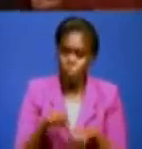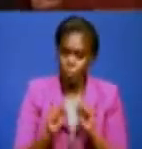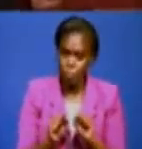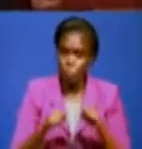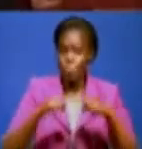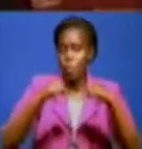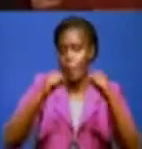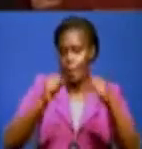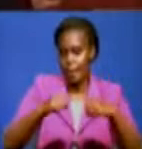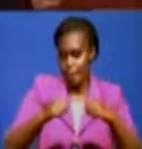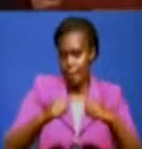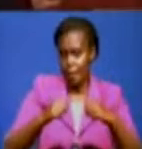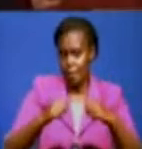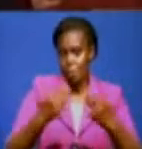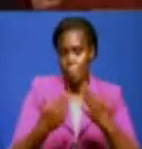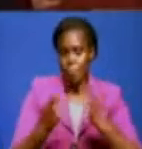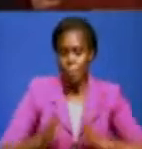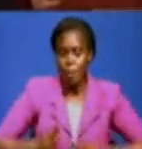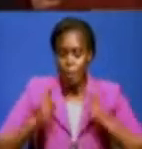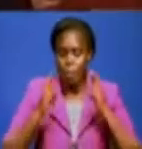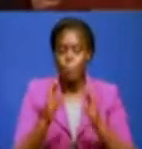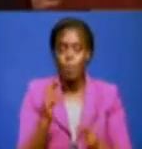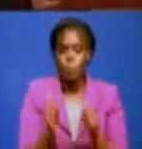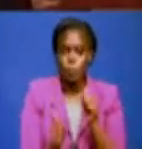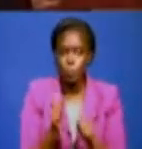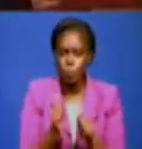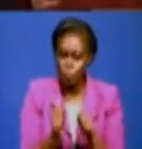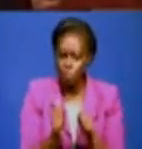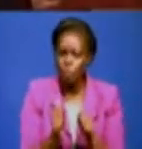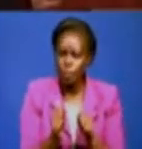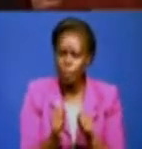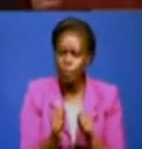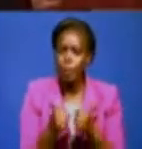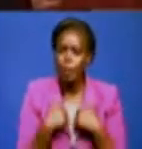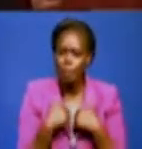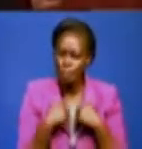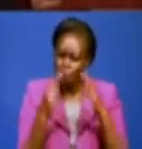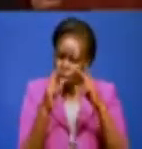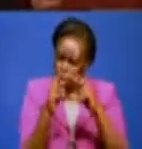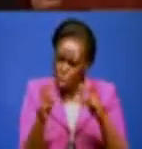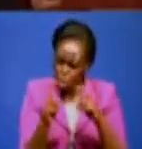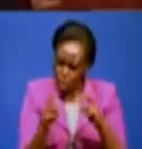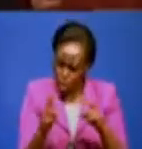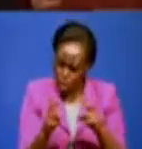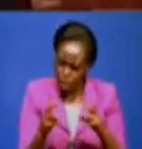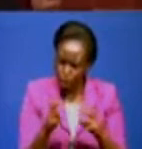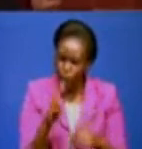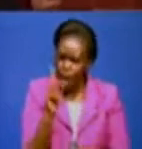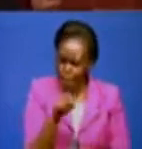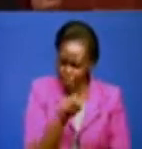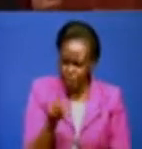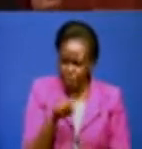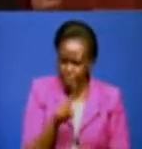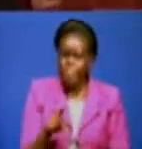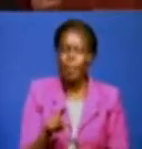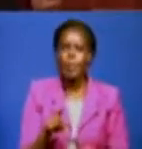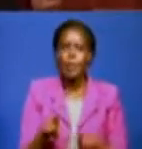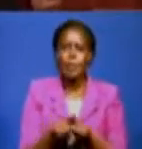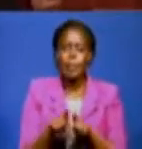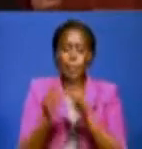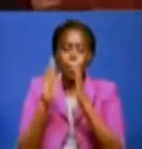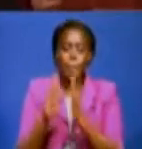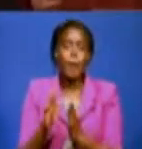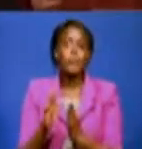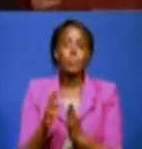kukubaliana ama ripoti kuwa ile ambayo itaweza kuchambua yale mashtaka na yule atakapokuwa amejitetea,